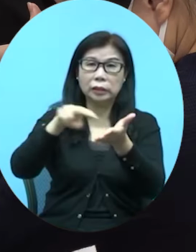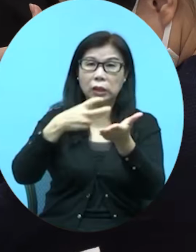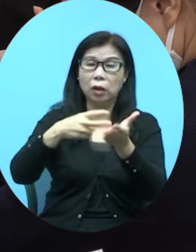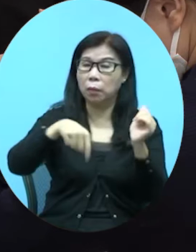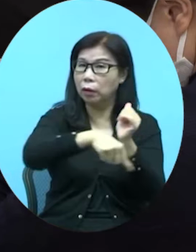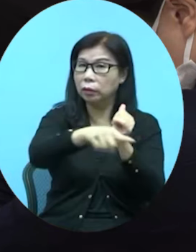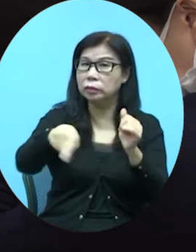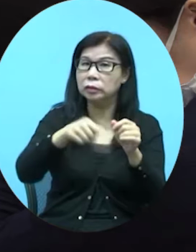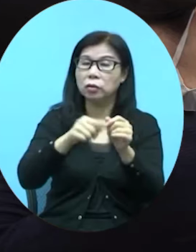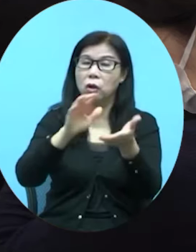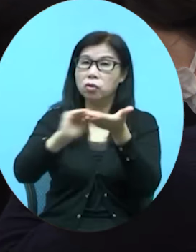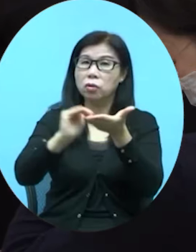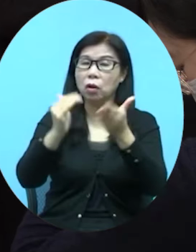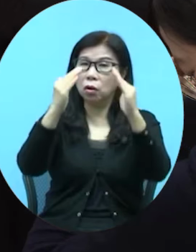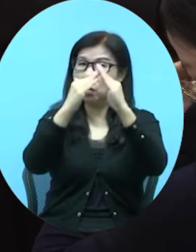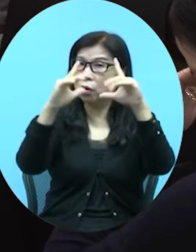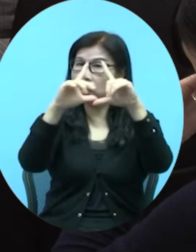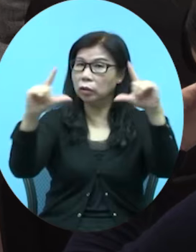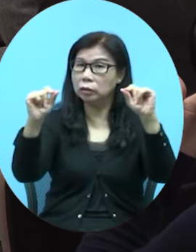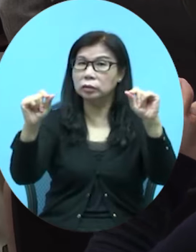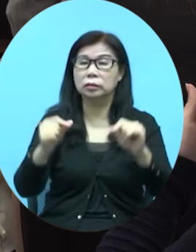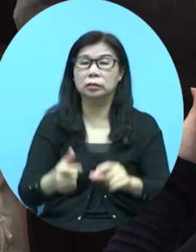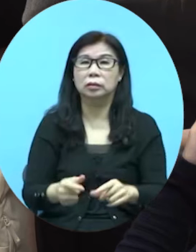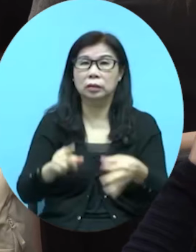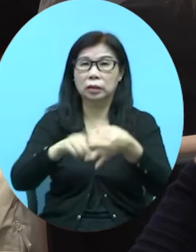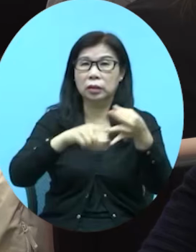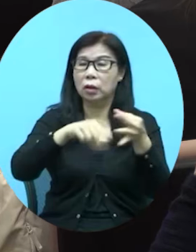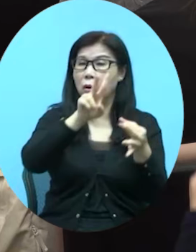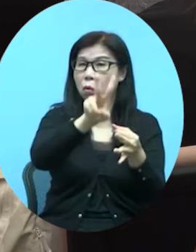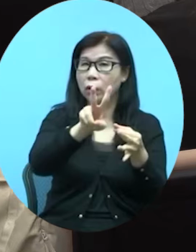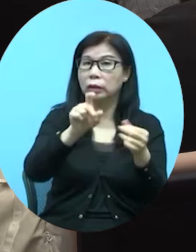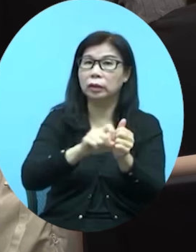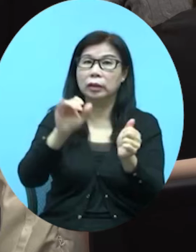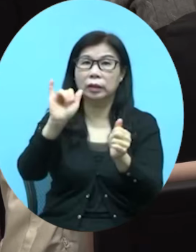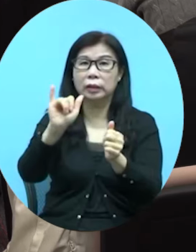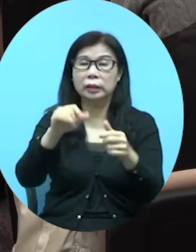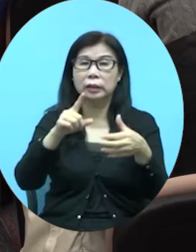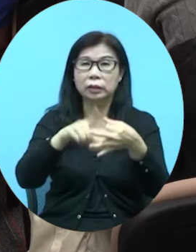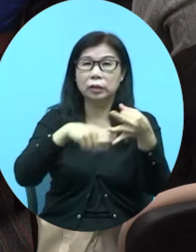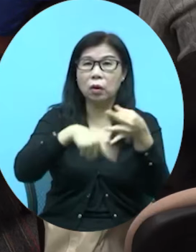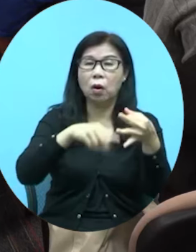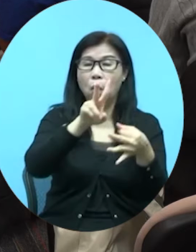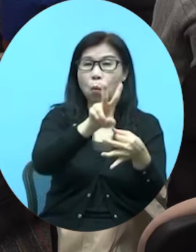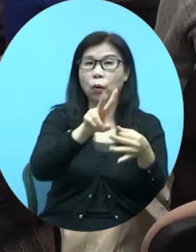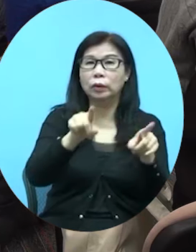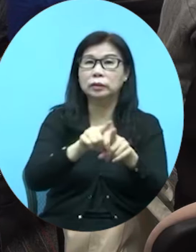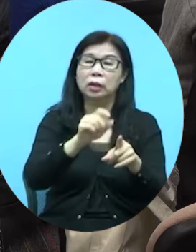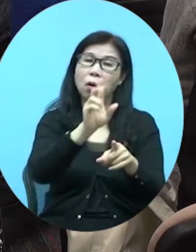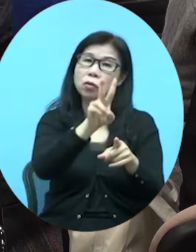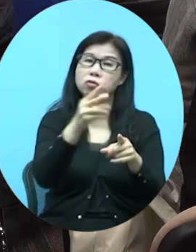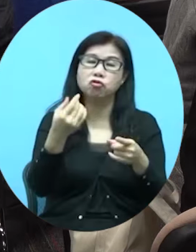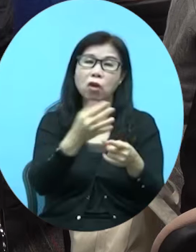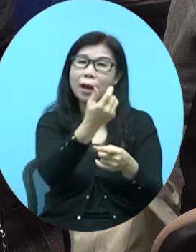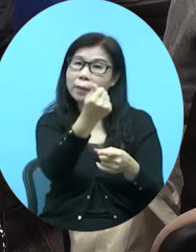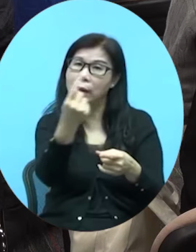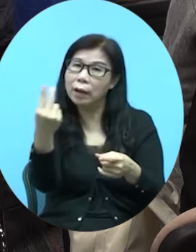我想搞清楚地址是Victor Yang可以转一转是